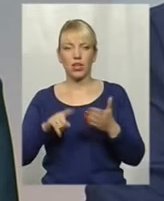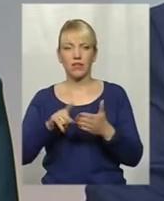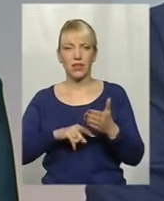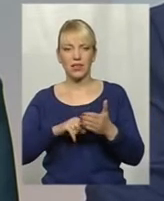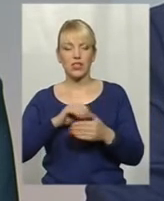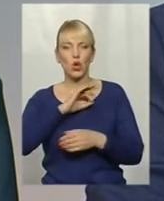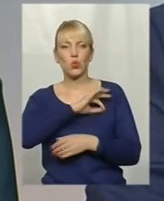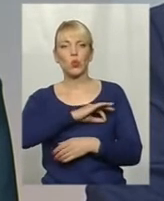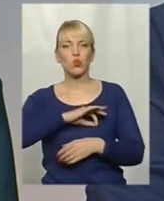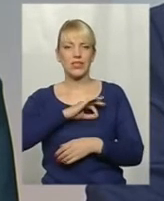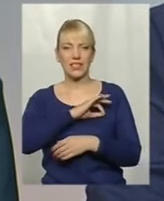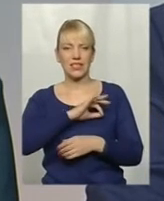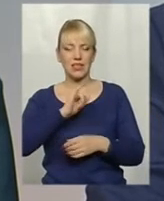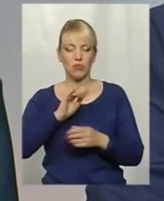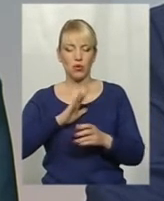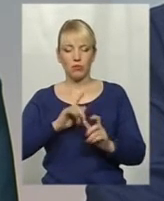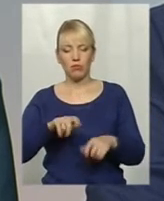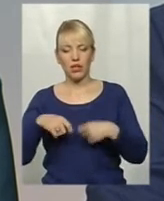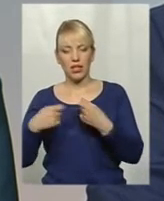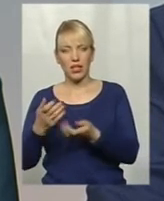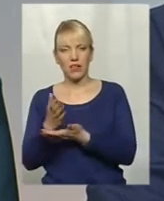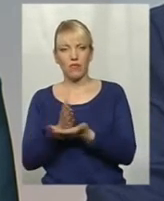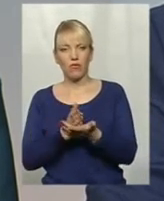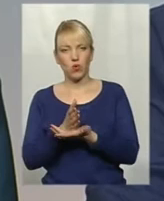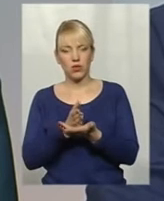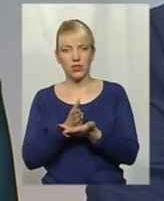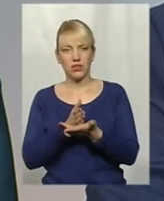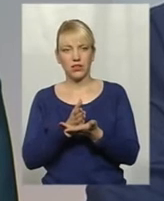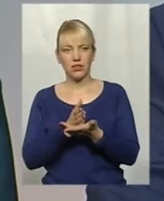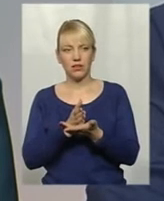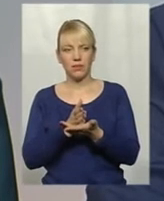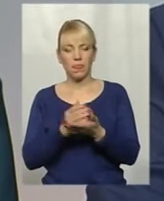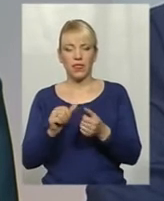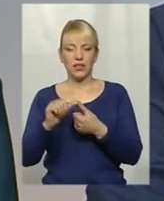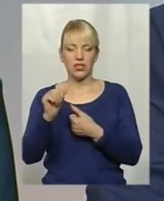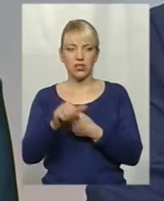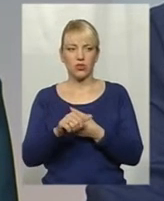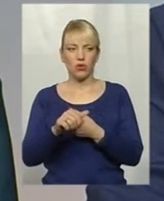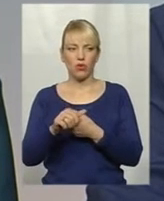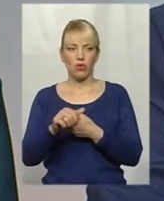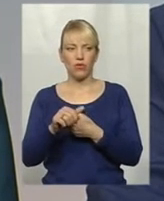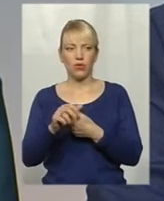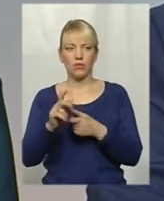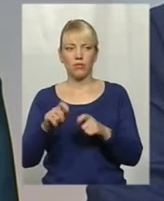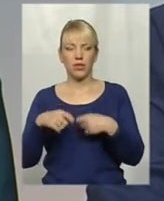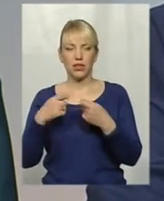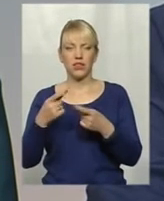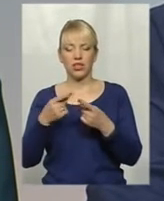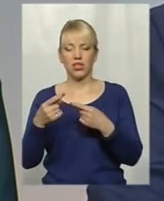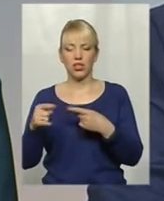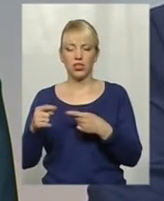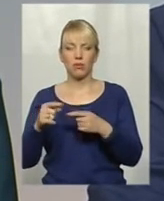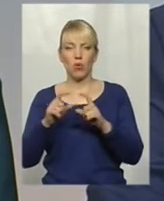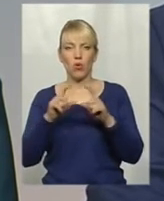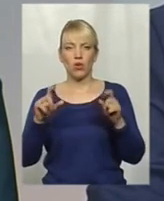функцій нам на рівні області, до головного територіального управління юстиції, частково ці функції передані іншим органам юстиції,